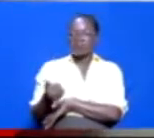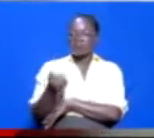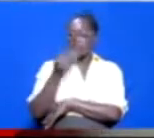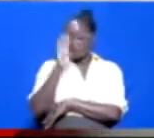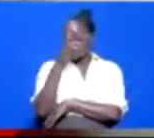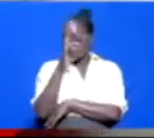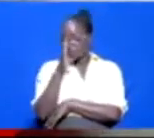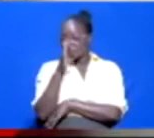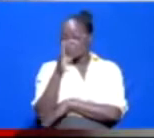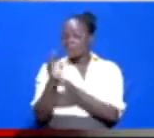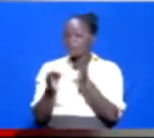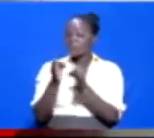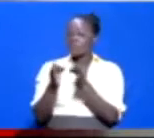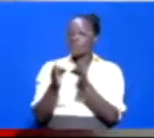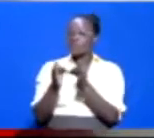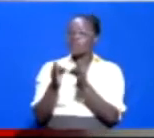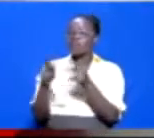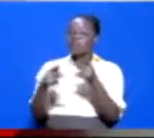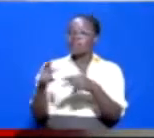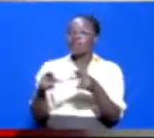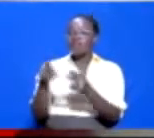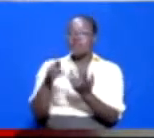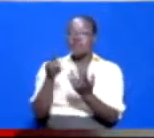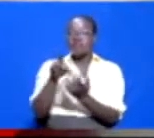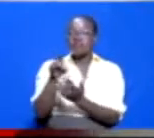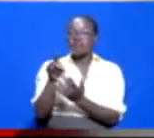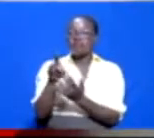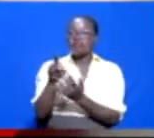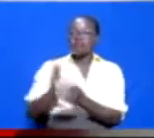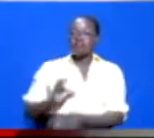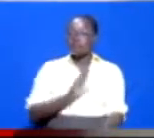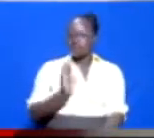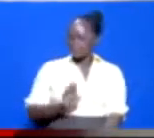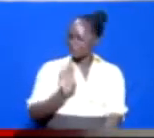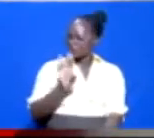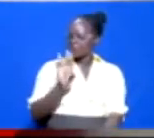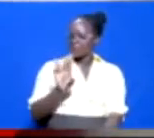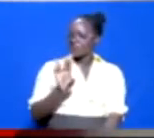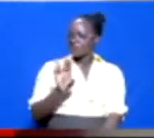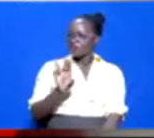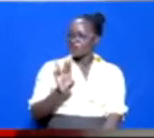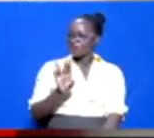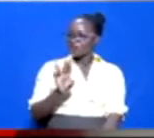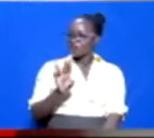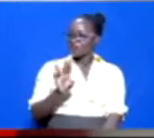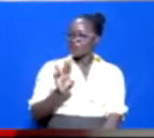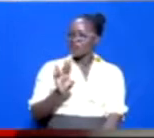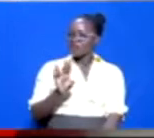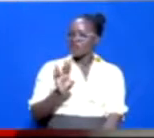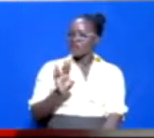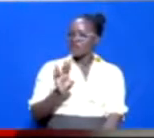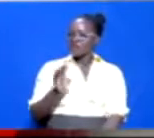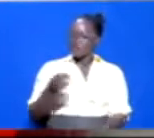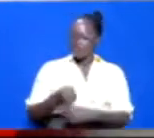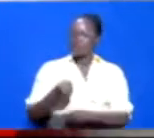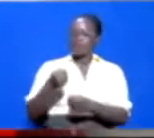ama kama hii process ya kuchagua awa kamishona wanne italeta confidence kubwa